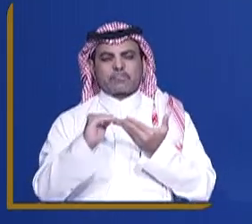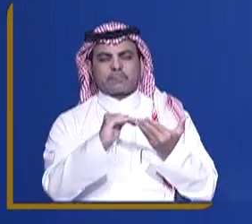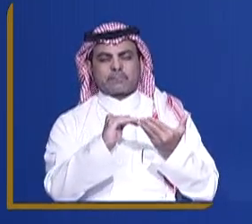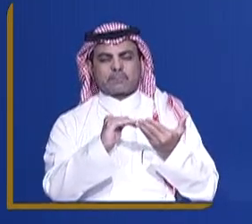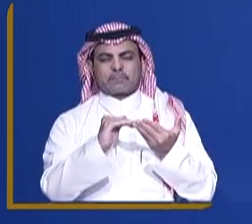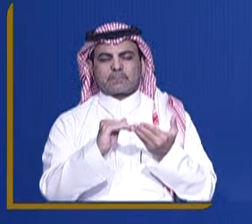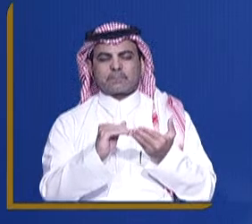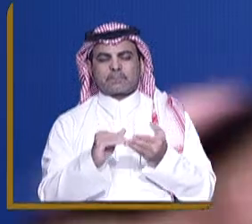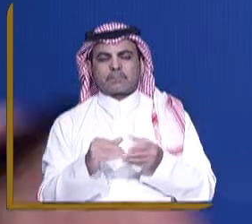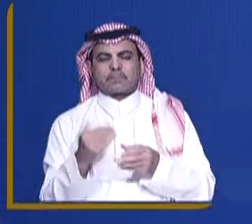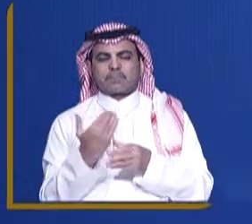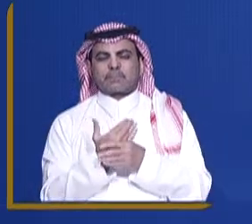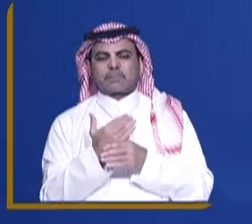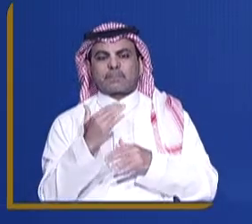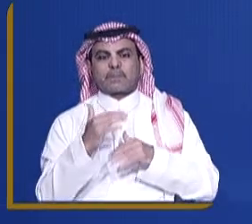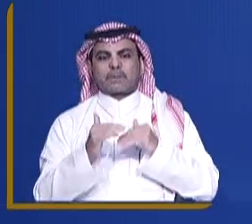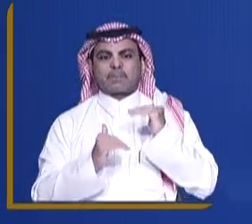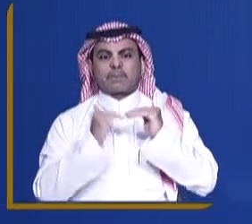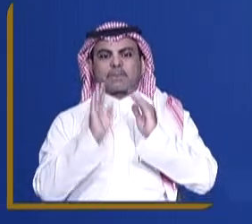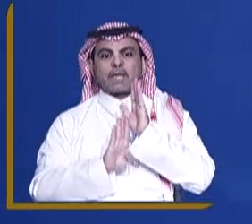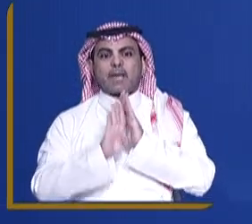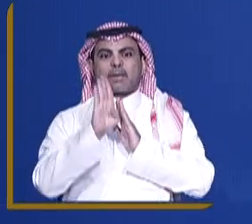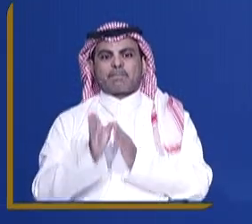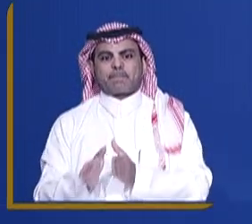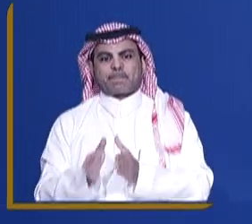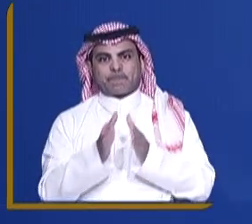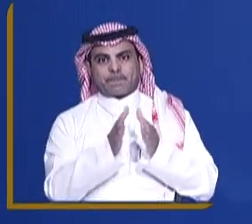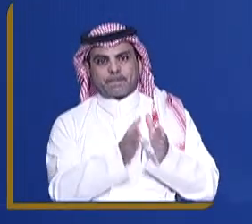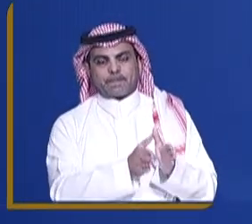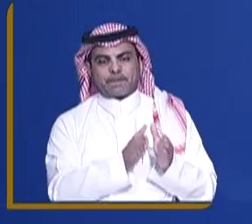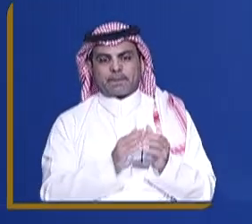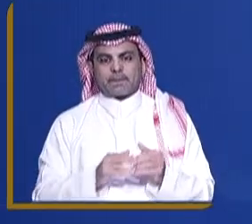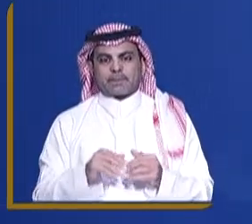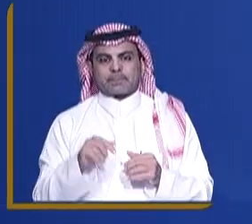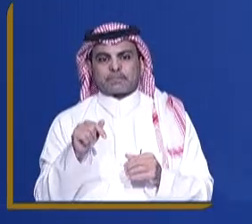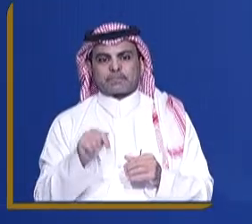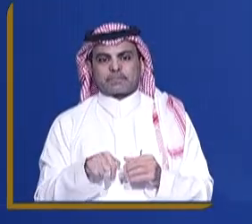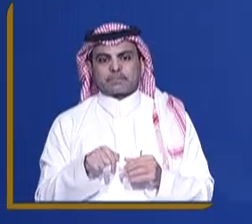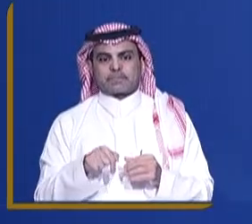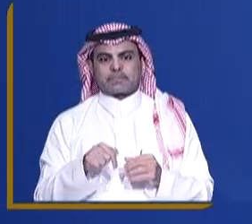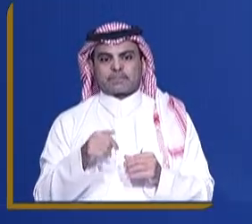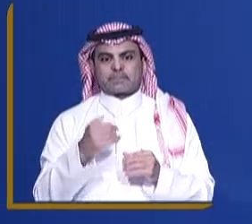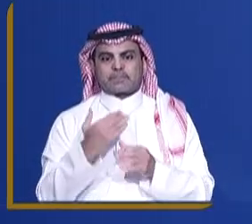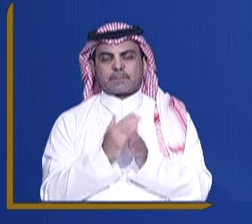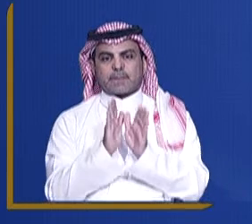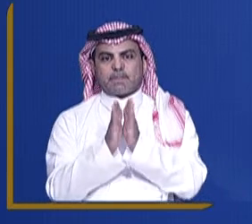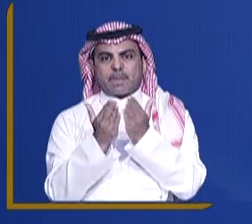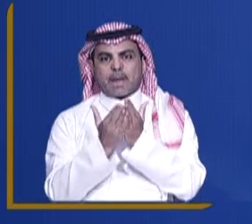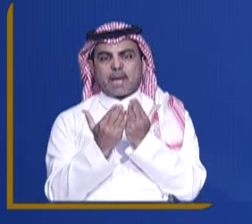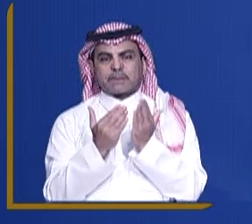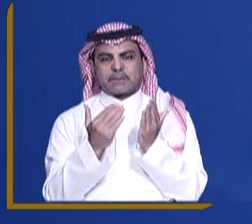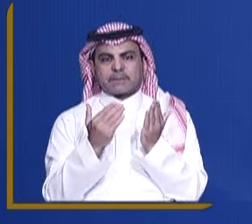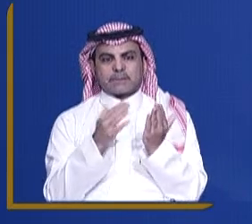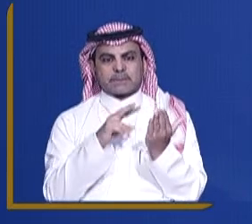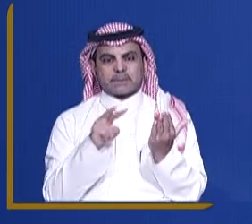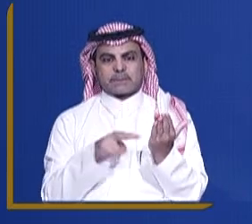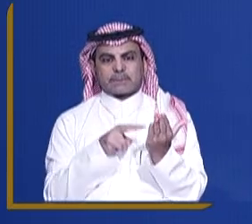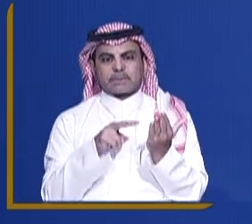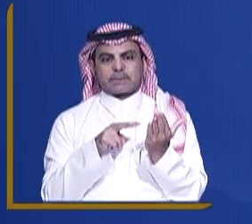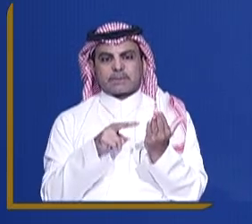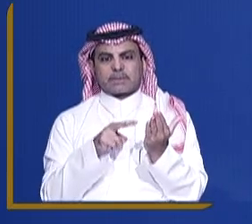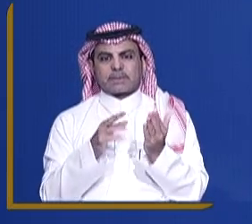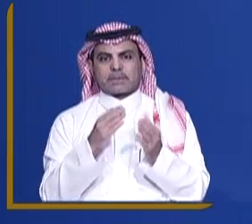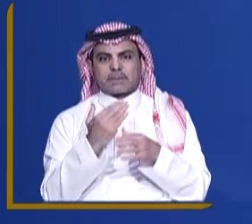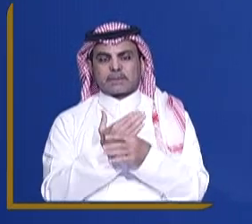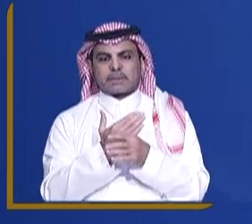متميز ومنافس عالميا. كذلك لما تحدثنا عن المناهج، نريد أن نتحول